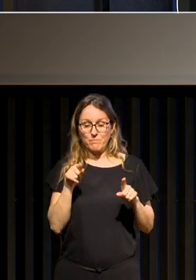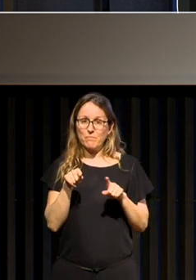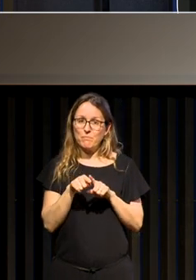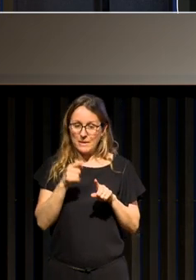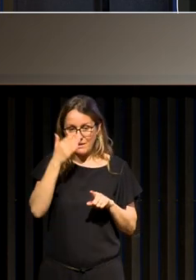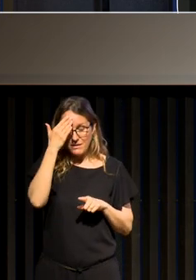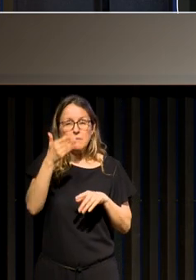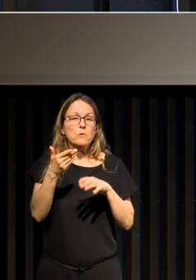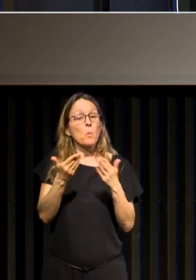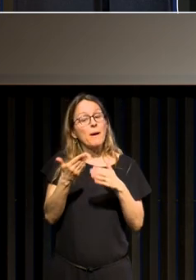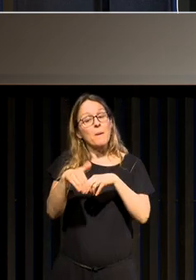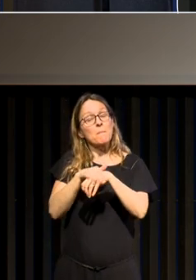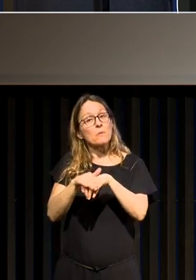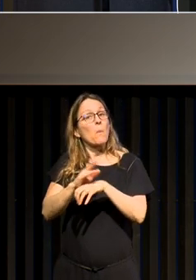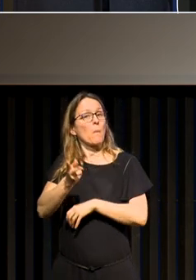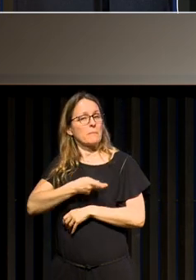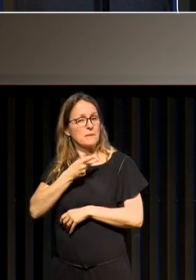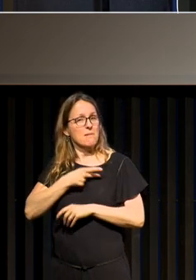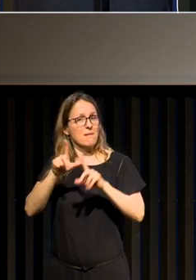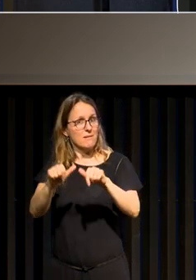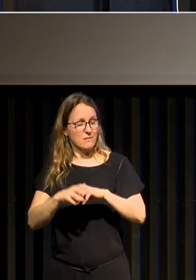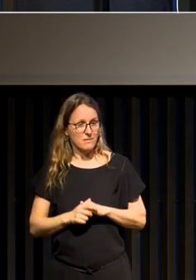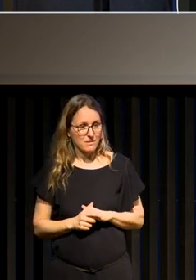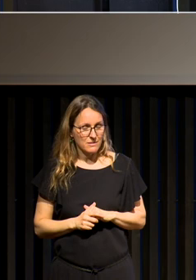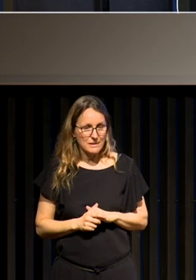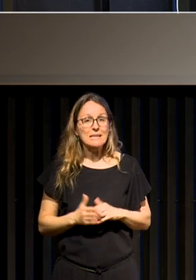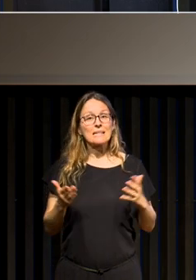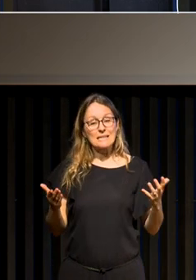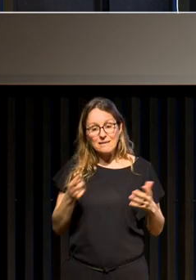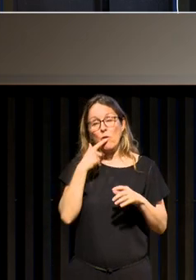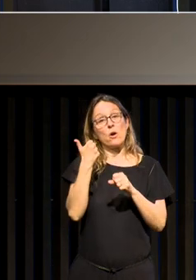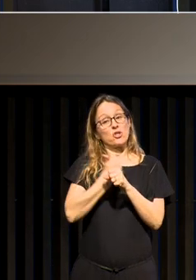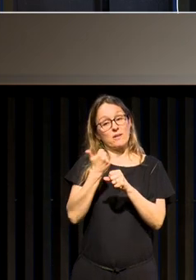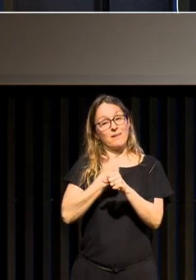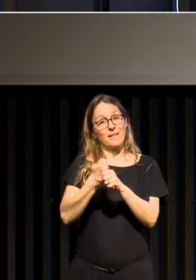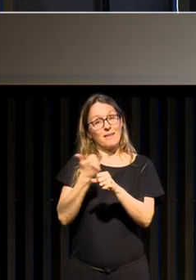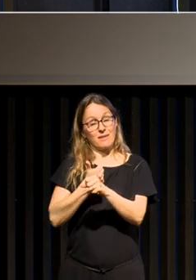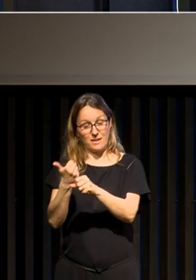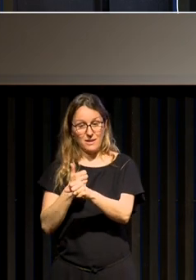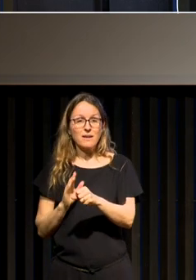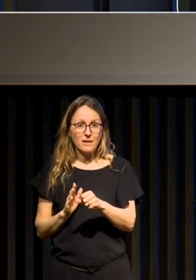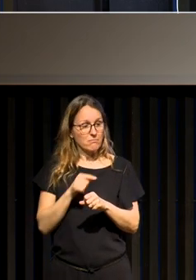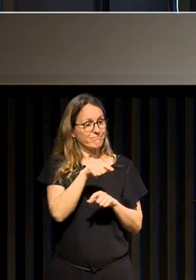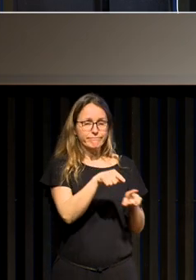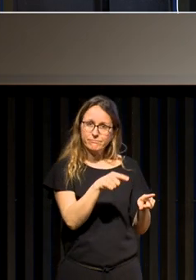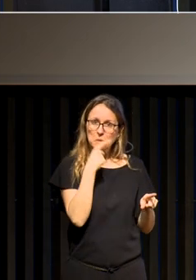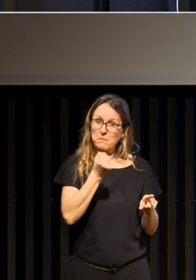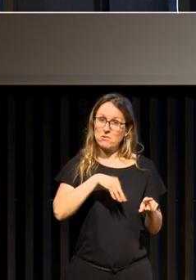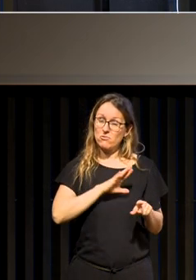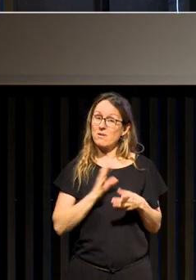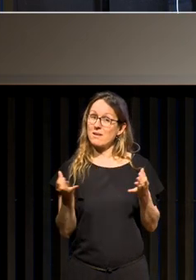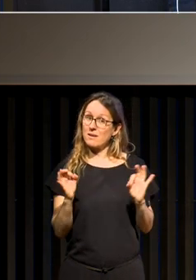raison médicale, c'est que la conservation annuelle n'est pas prise en charge, est à la